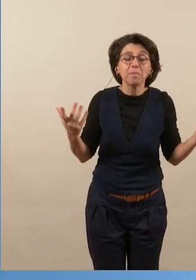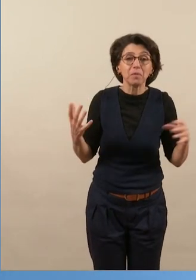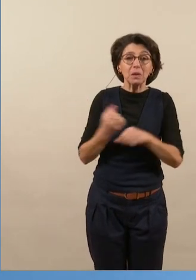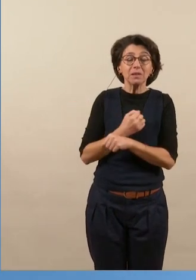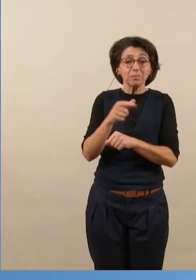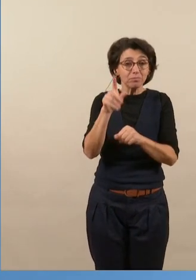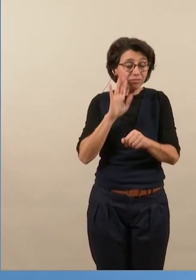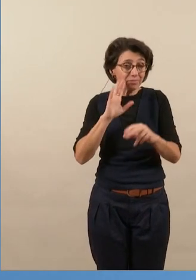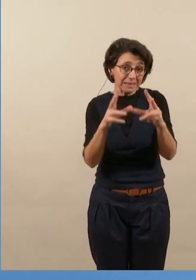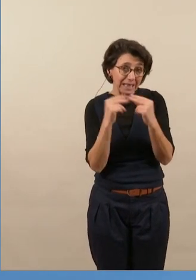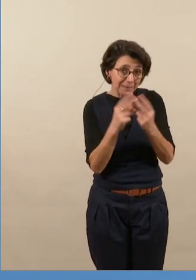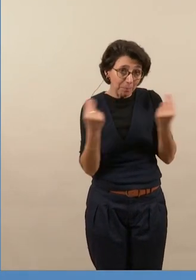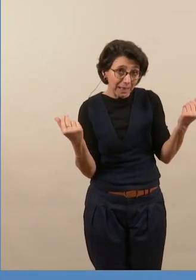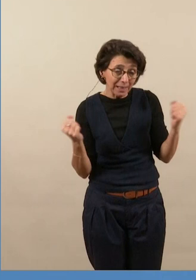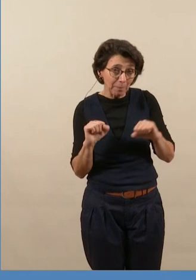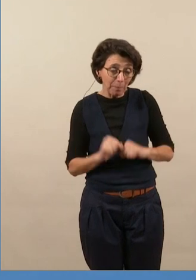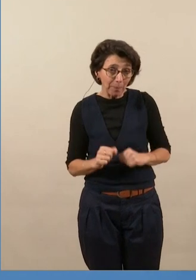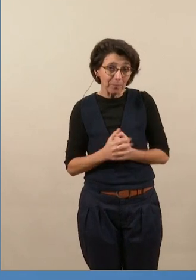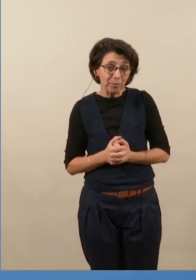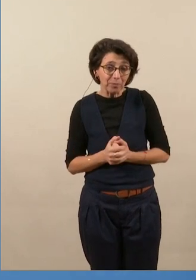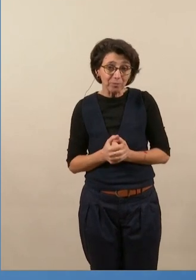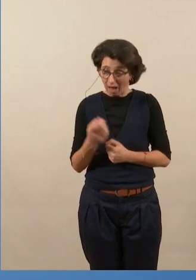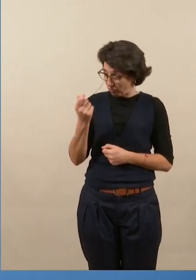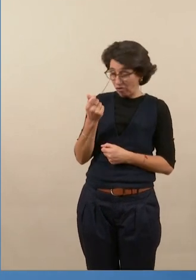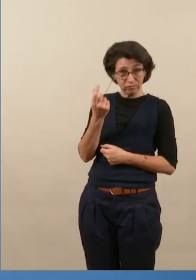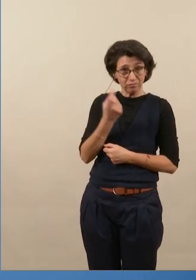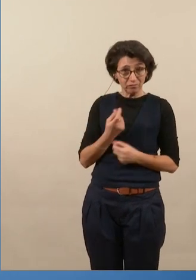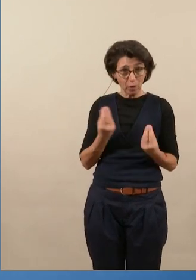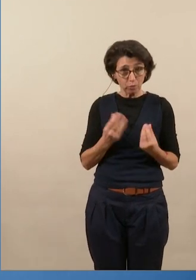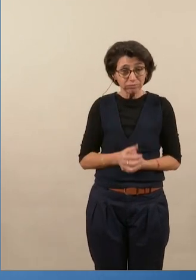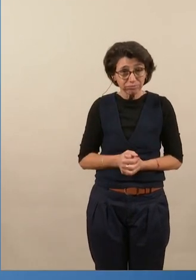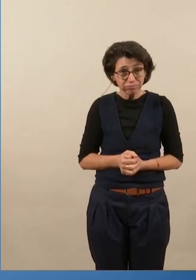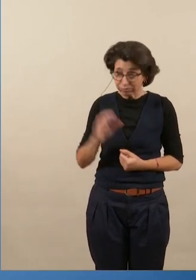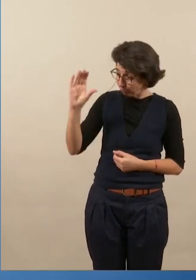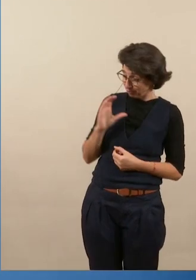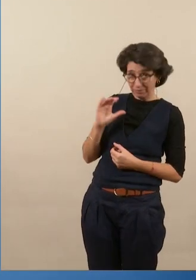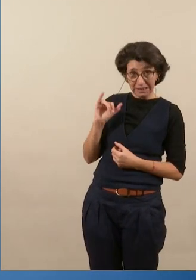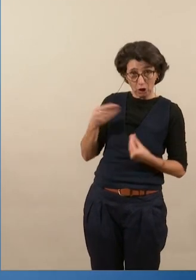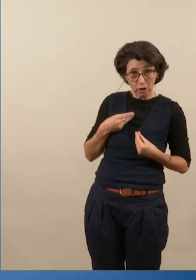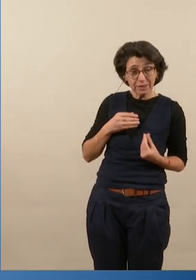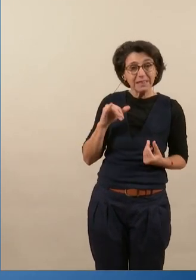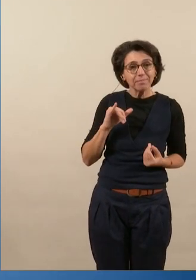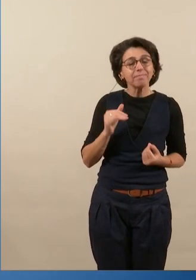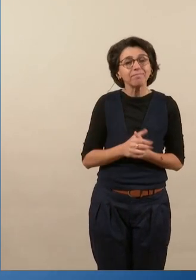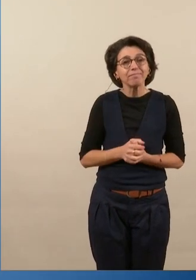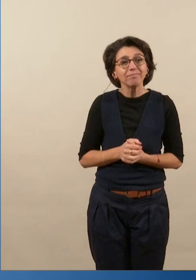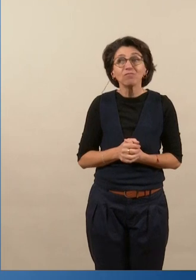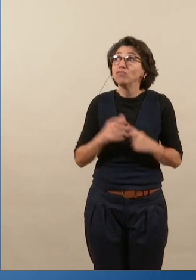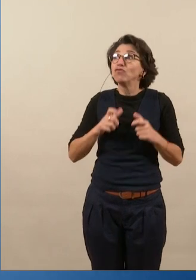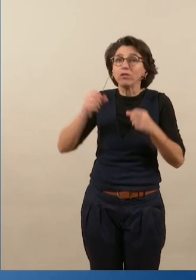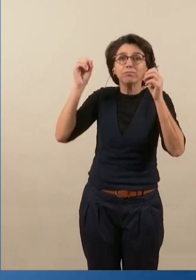s'il vous plaît comment et d'où viendra la manne la manne financière qui nous permettra d'aller